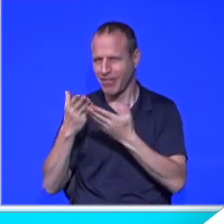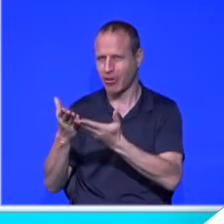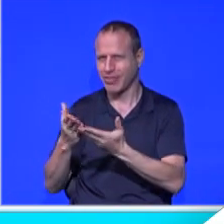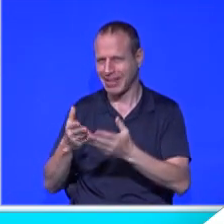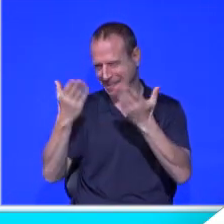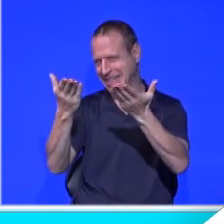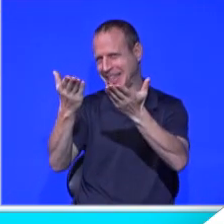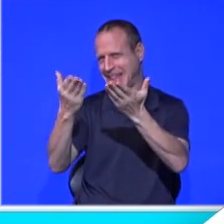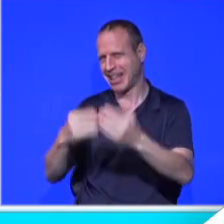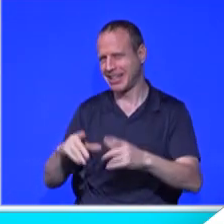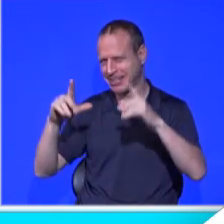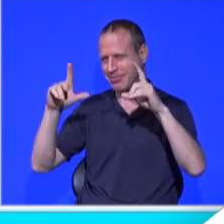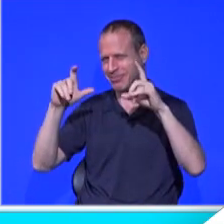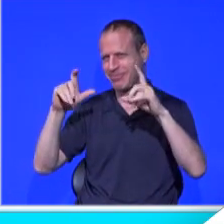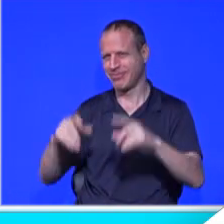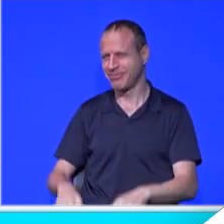הנה.